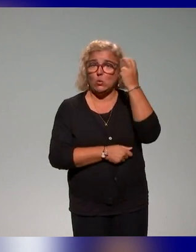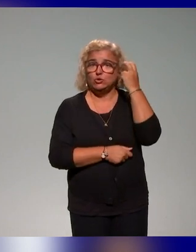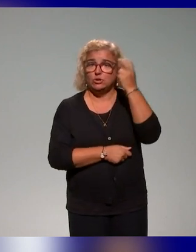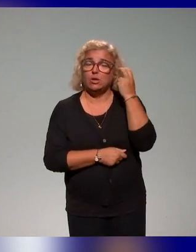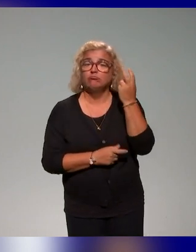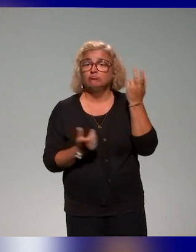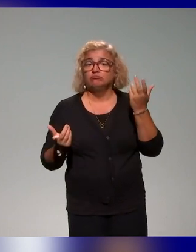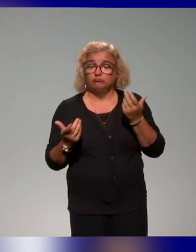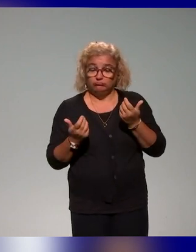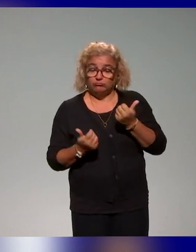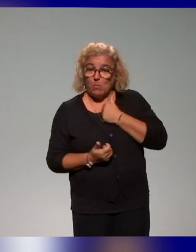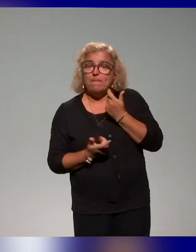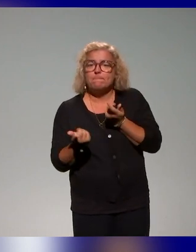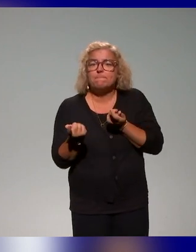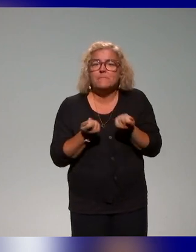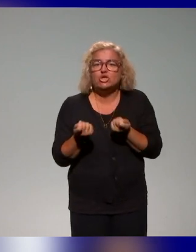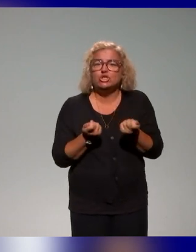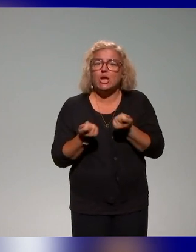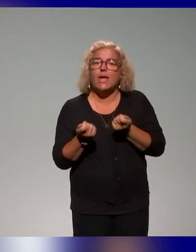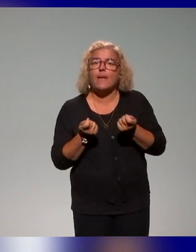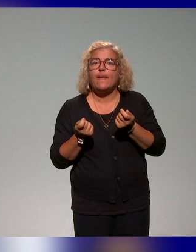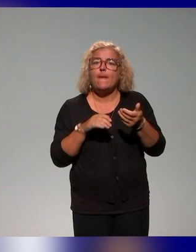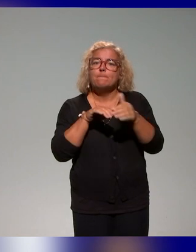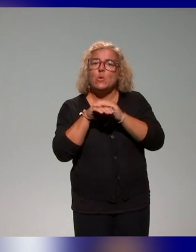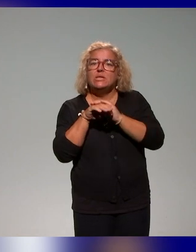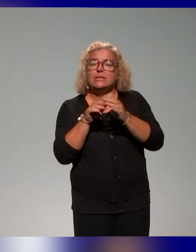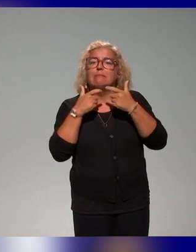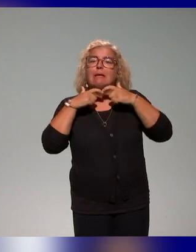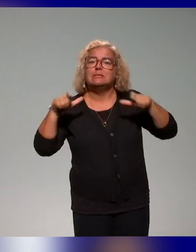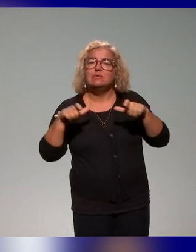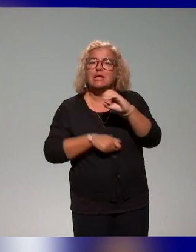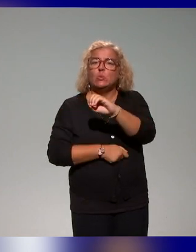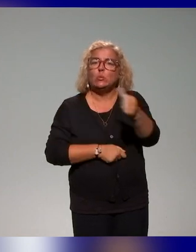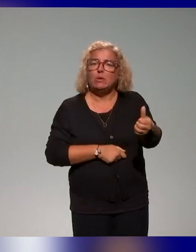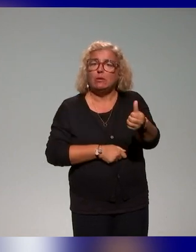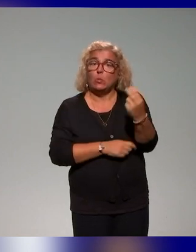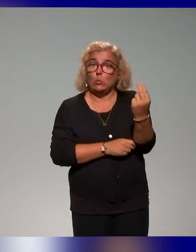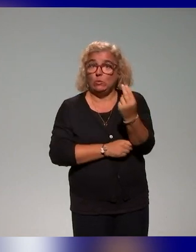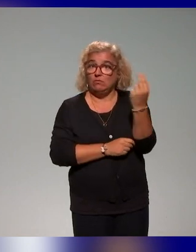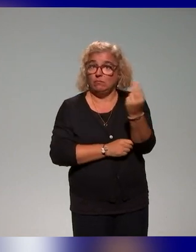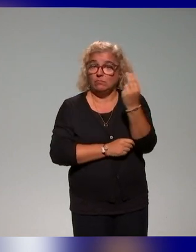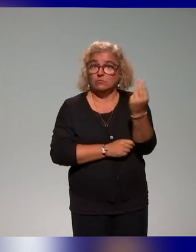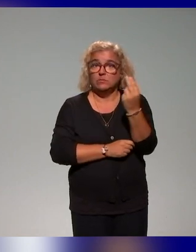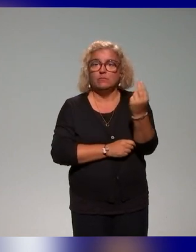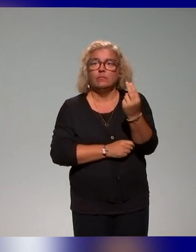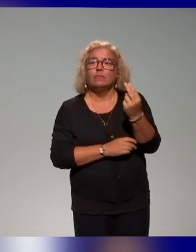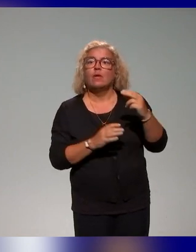moi je pilote en fait la politique d'accessibilité numérique de l'université, avec